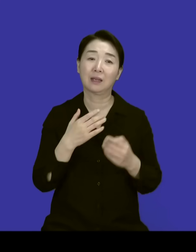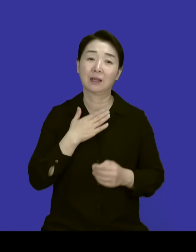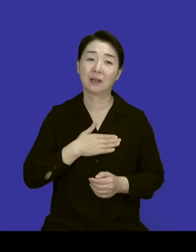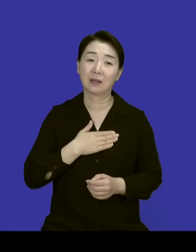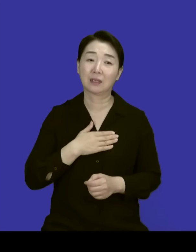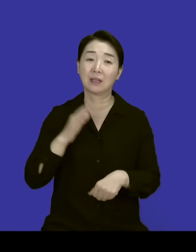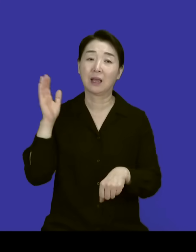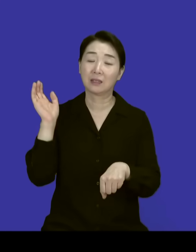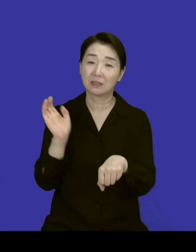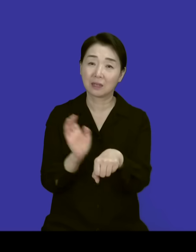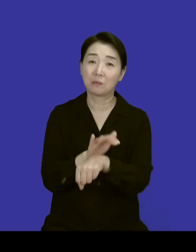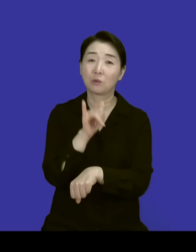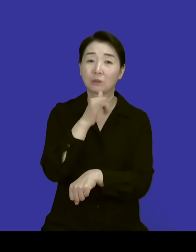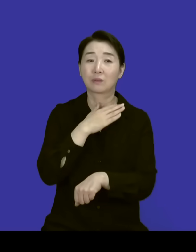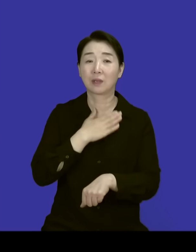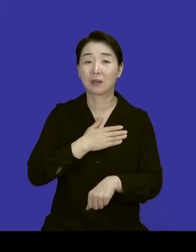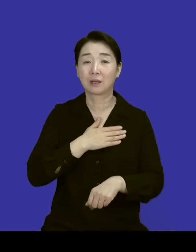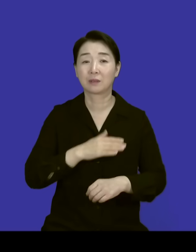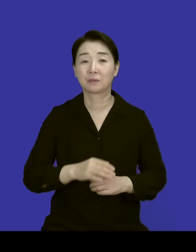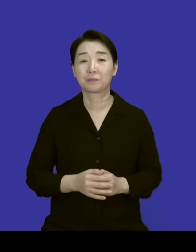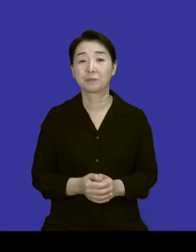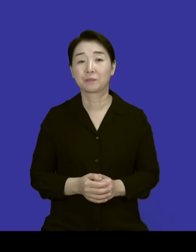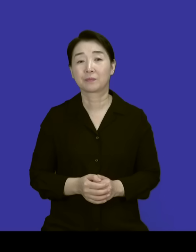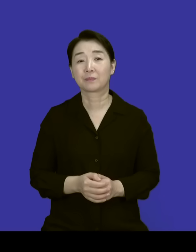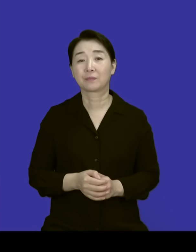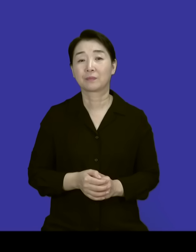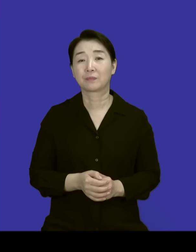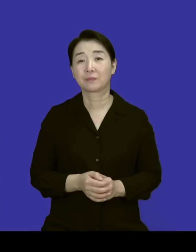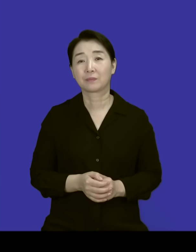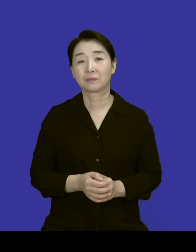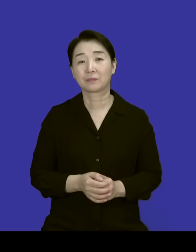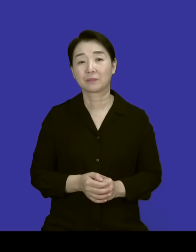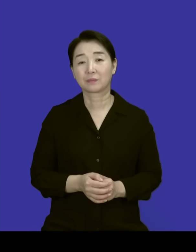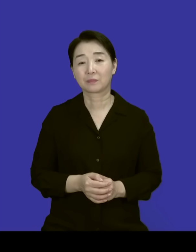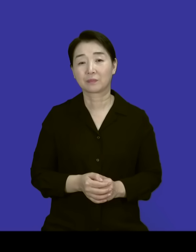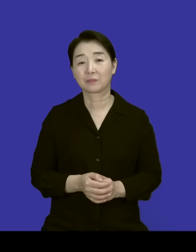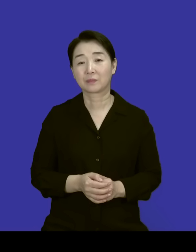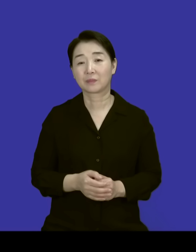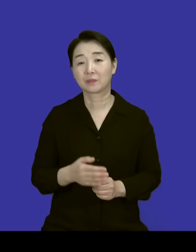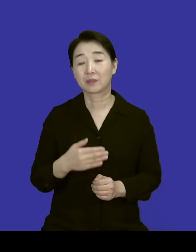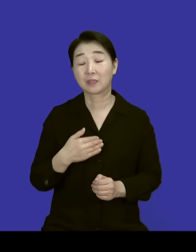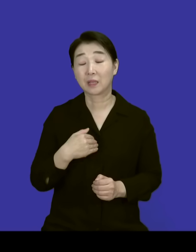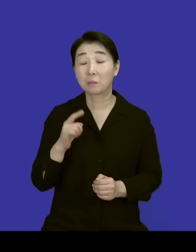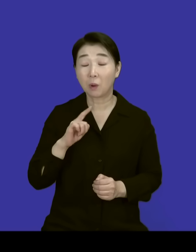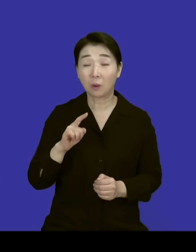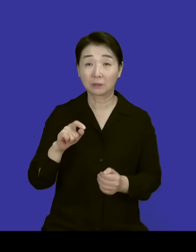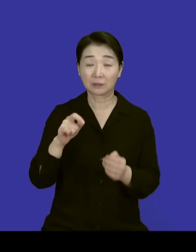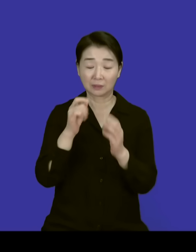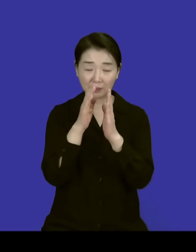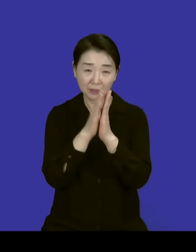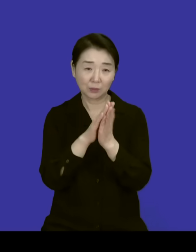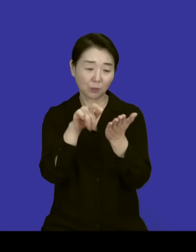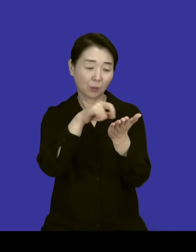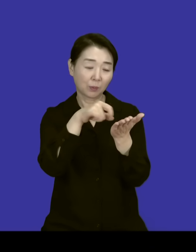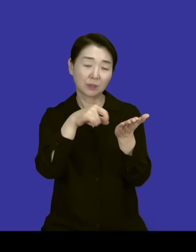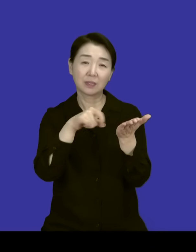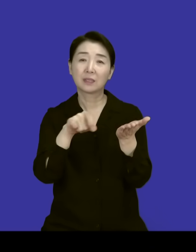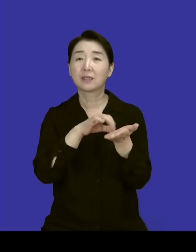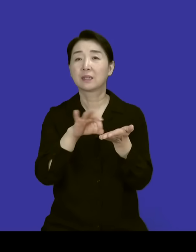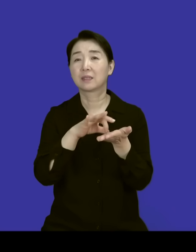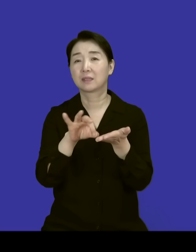잘못됐구나. 그러고 나서 계속 뭐 기도말도 쓰기 시작하고 이제 예. 잘못됐구나